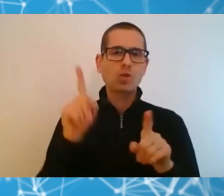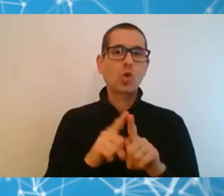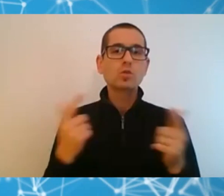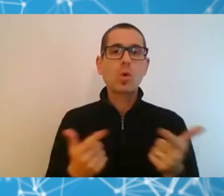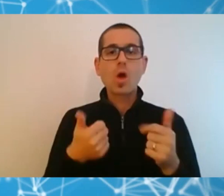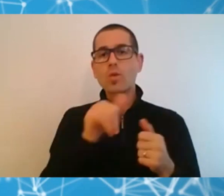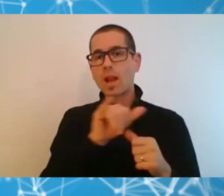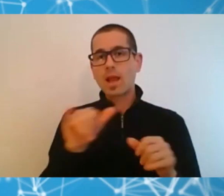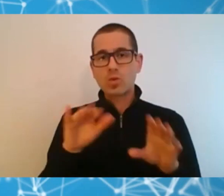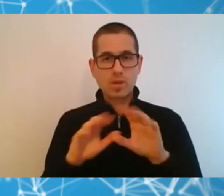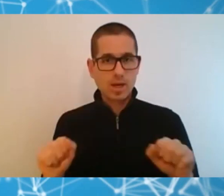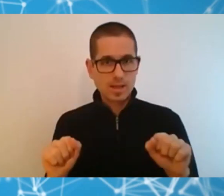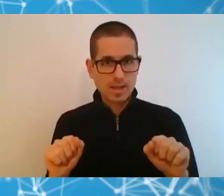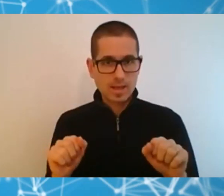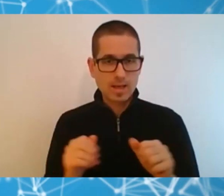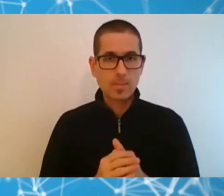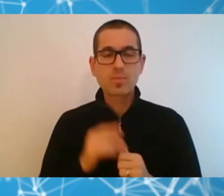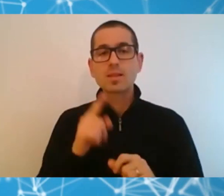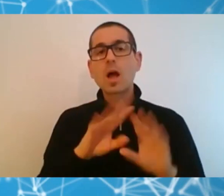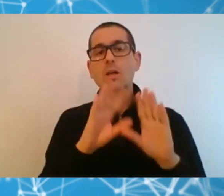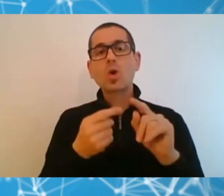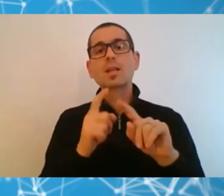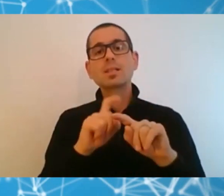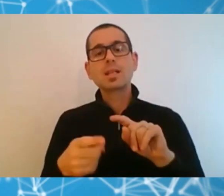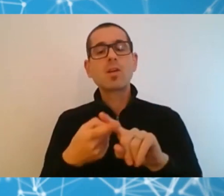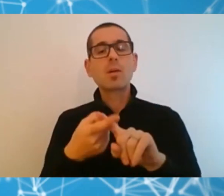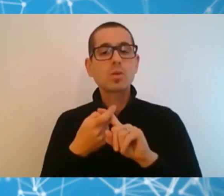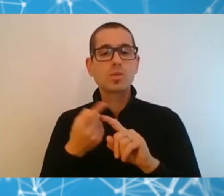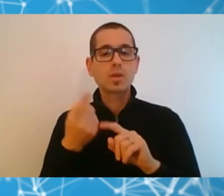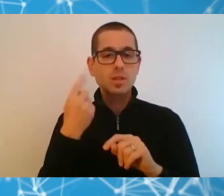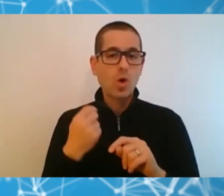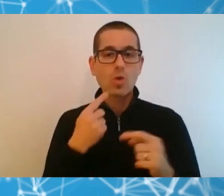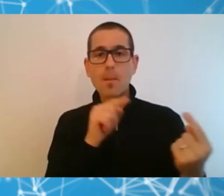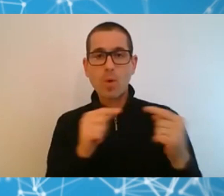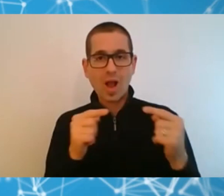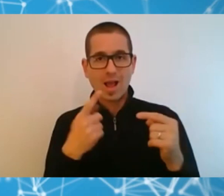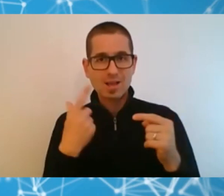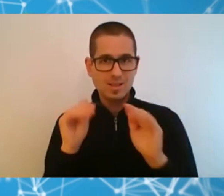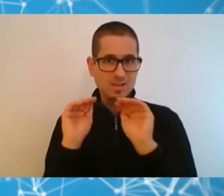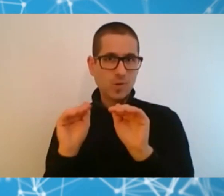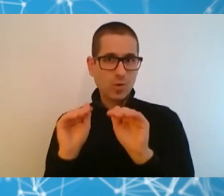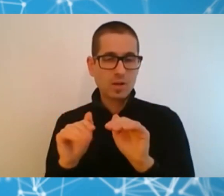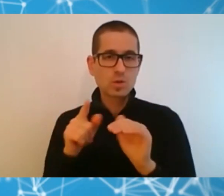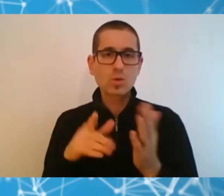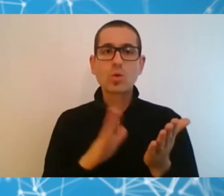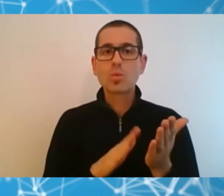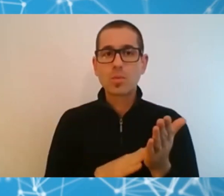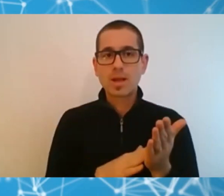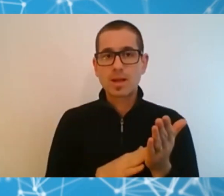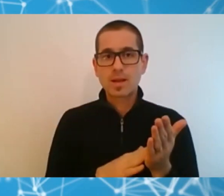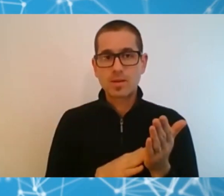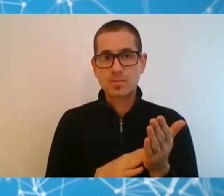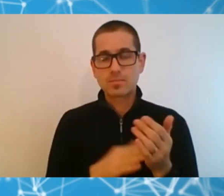naredili. Vsa zadeva je pa odvisna od pogajanj z zavarovalnico, se pravi, vselej